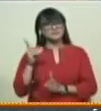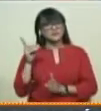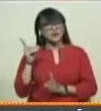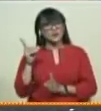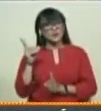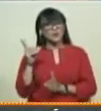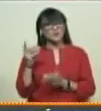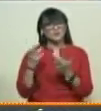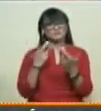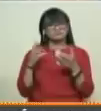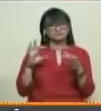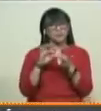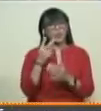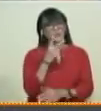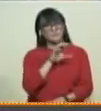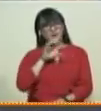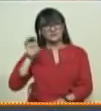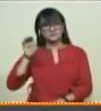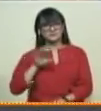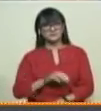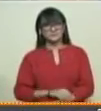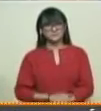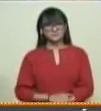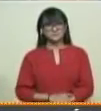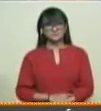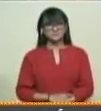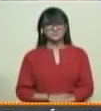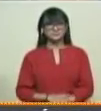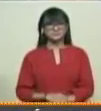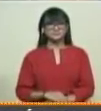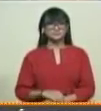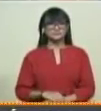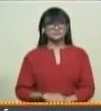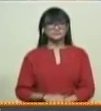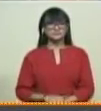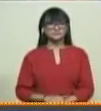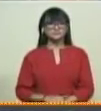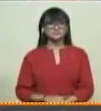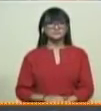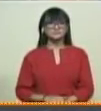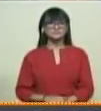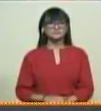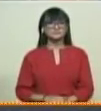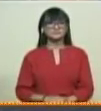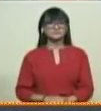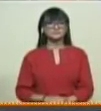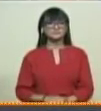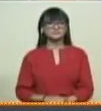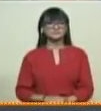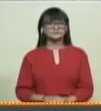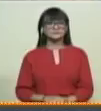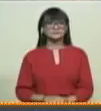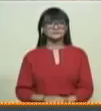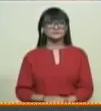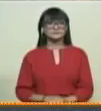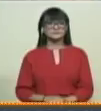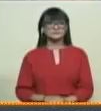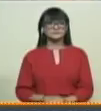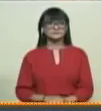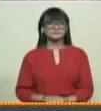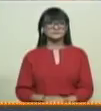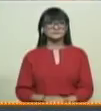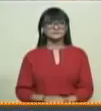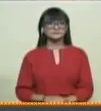de las relaciones bilaterales. Ve, zannediyorum aramızdaki bu konferansı telekonferansın